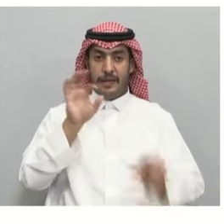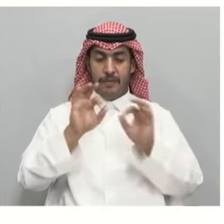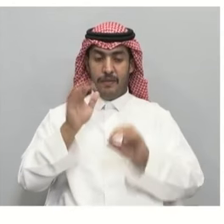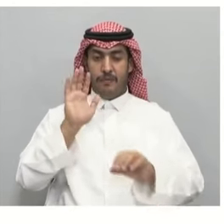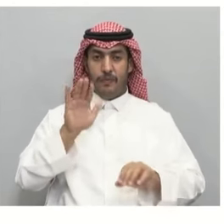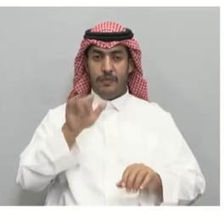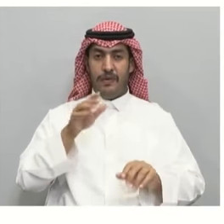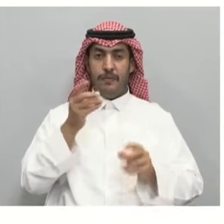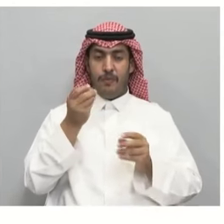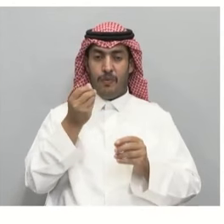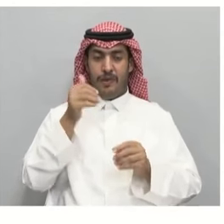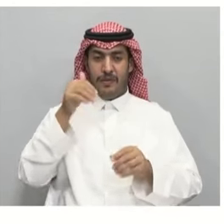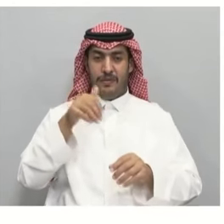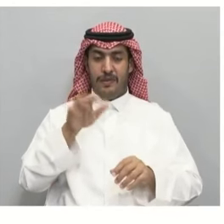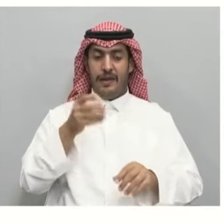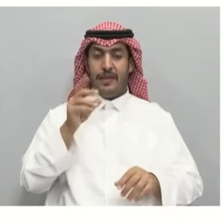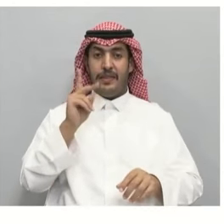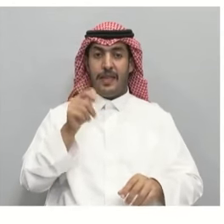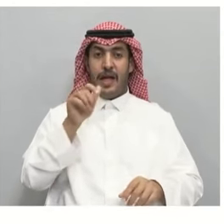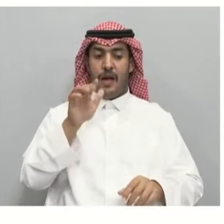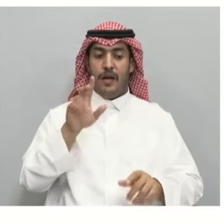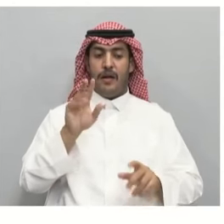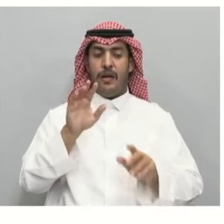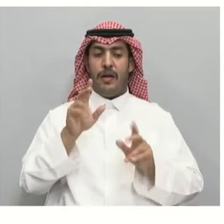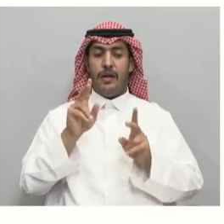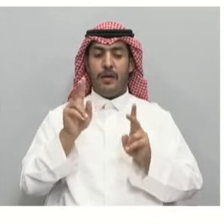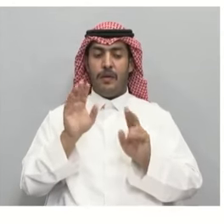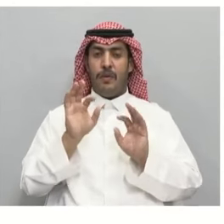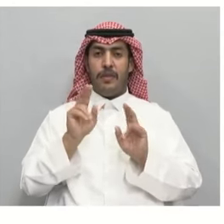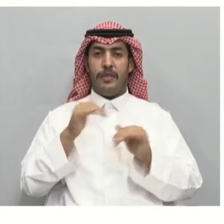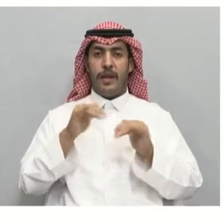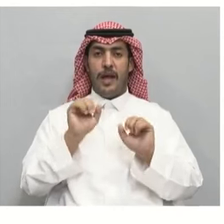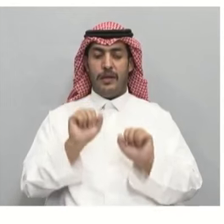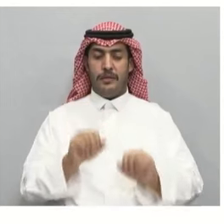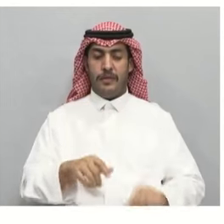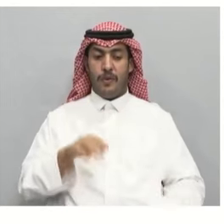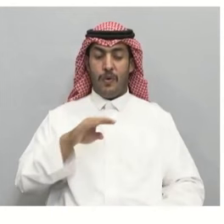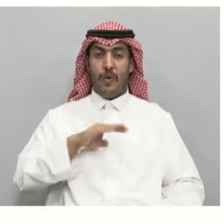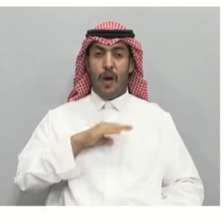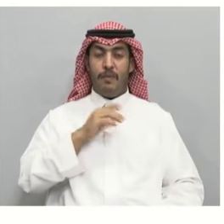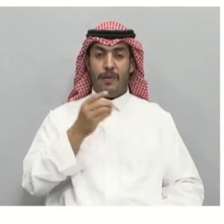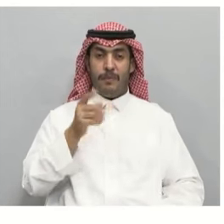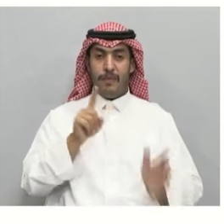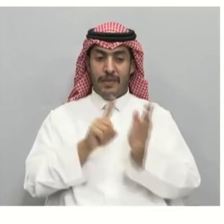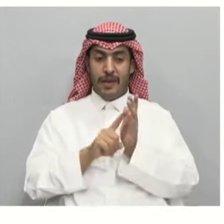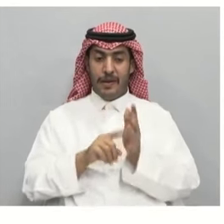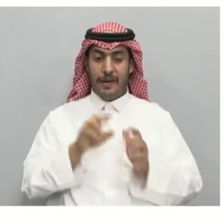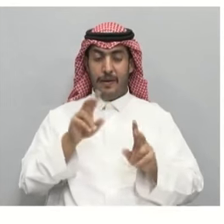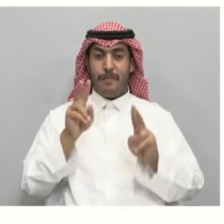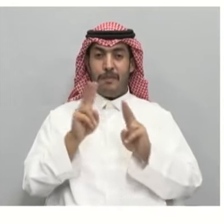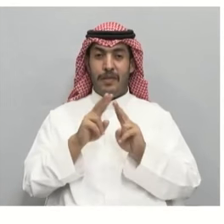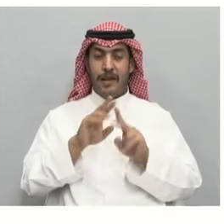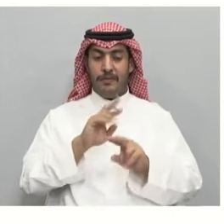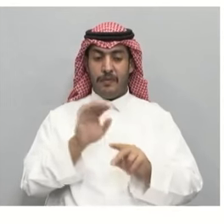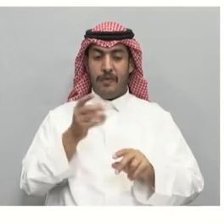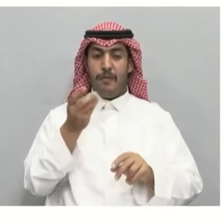الموجوده في مكوناتها الى طاقه وضع كهربائيه عمر البطاريه لان البطاريات